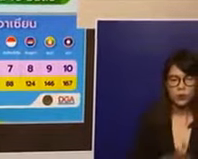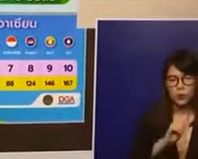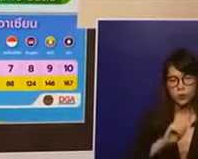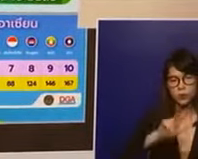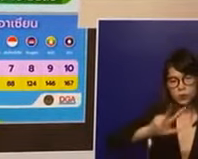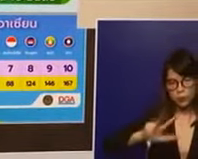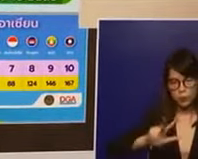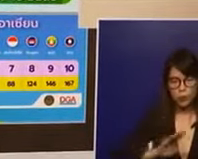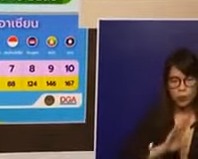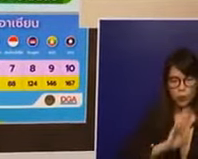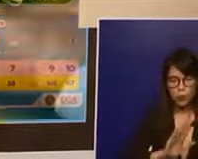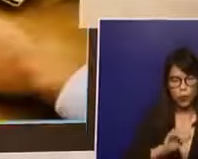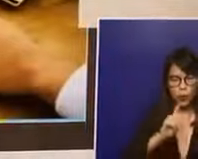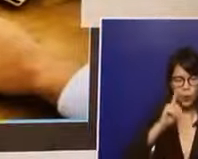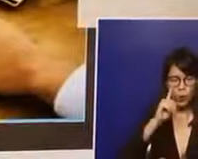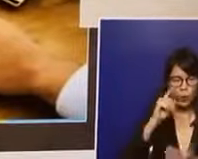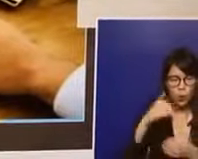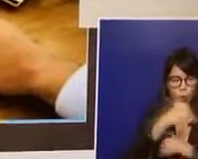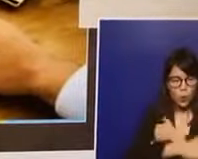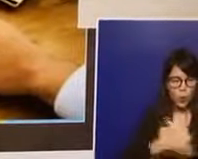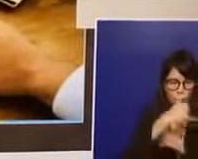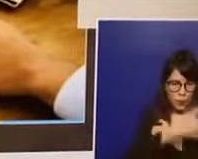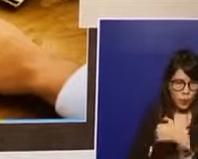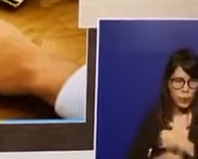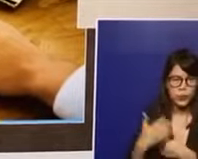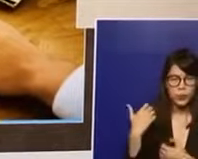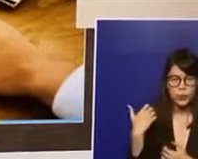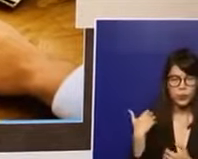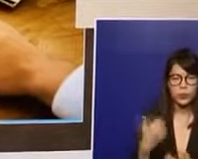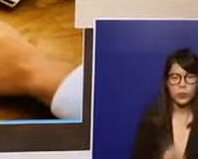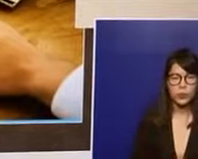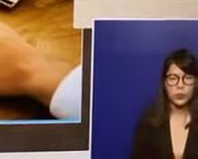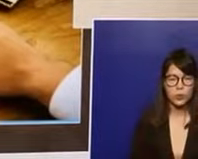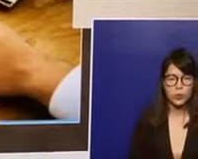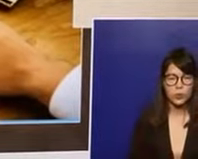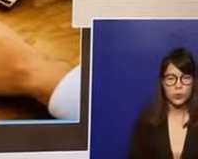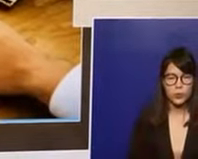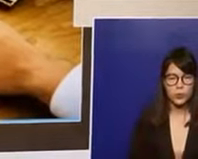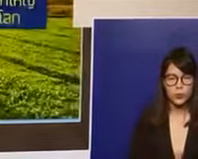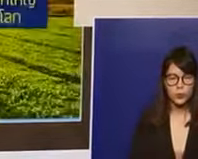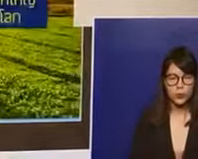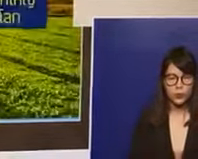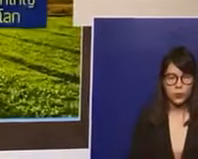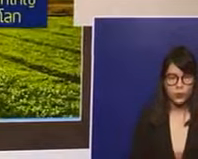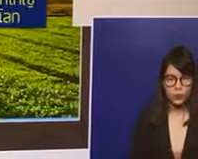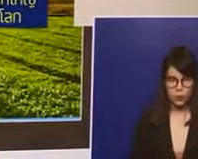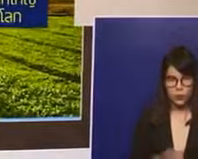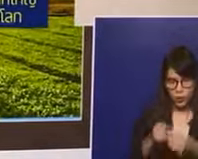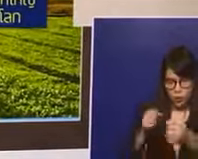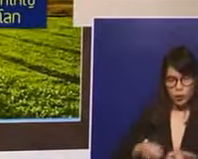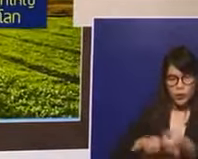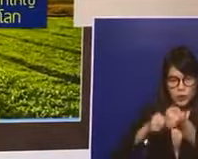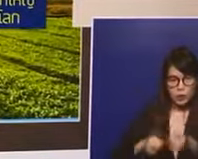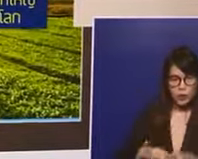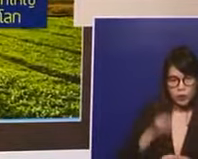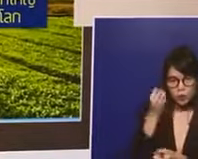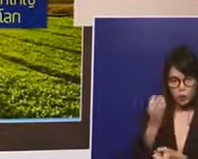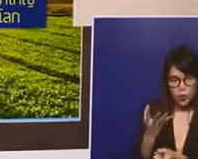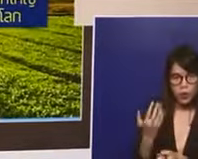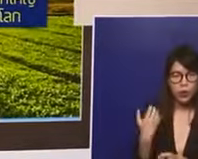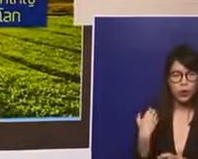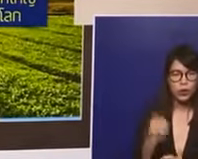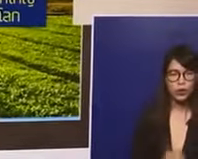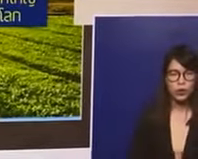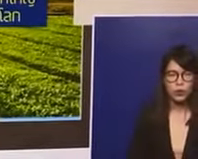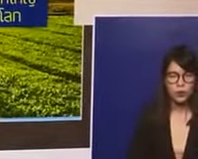43ของประเทศที่มีดัชนีนวัตกรรมโลกอันดับ12ประเทศที่มีผลผลิตทางการเกษตรมากที่สุดในโลกอันดับที่